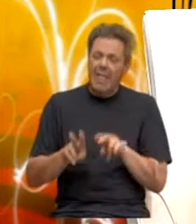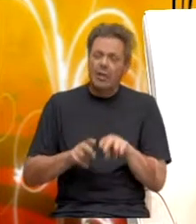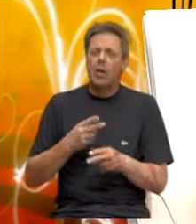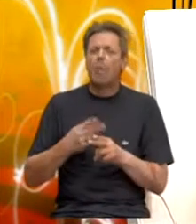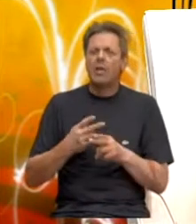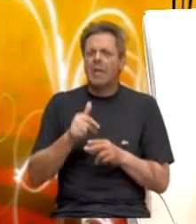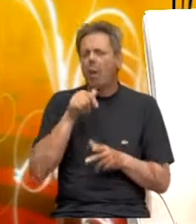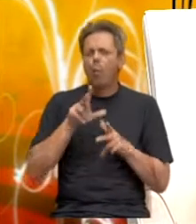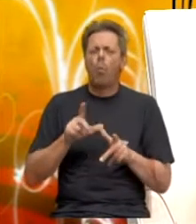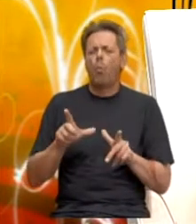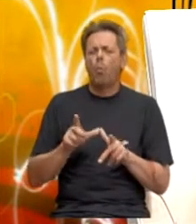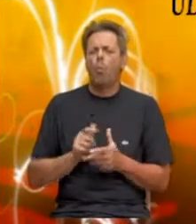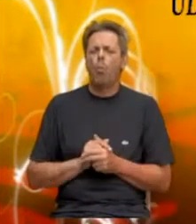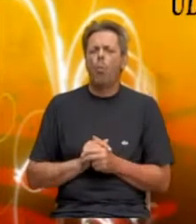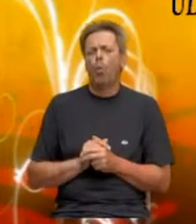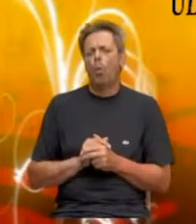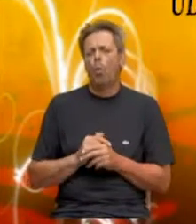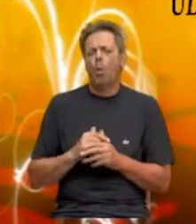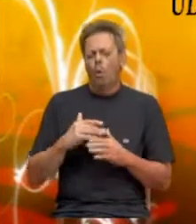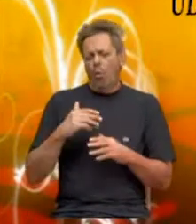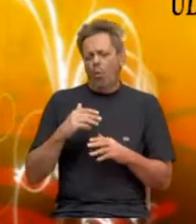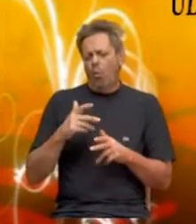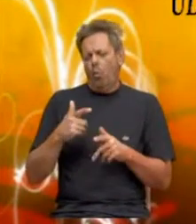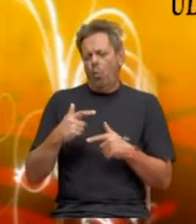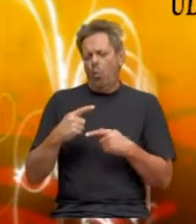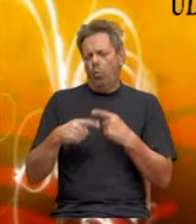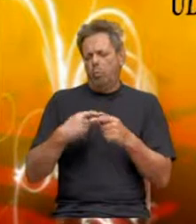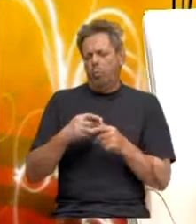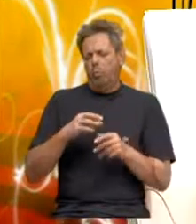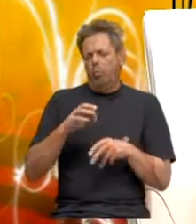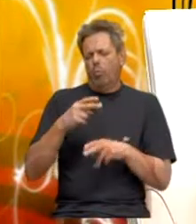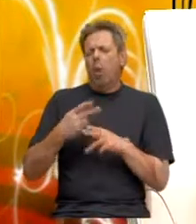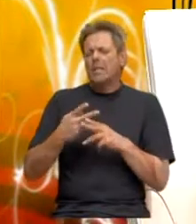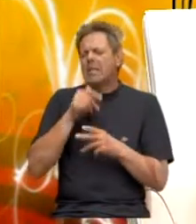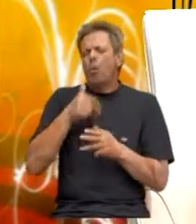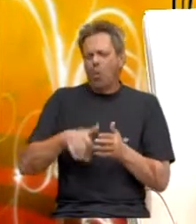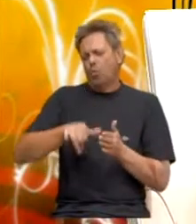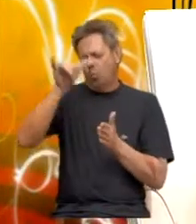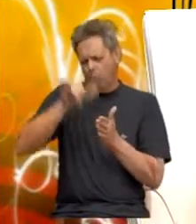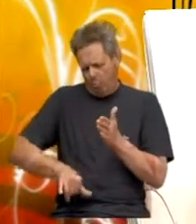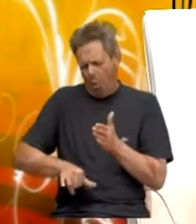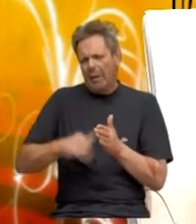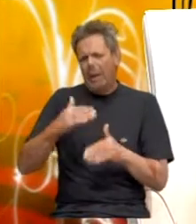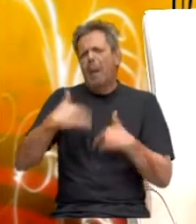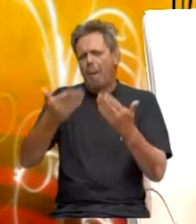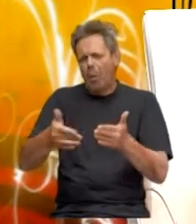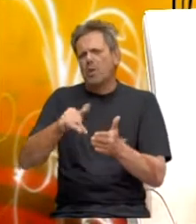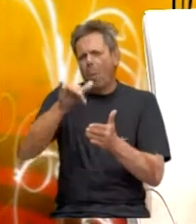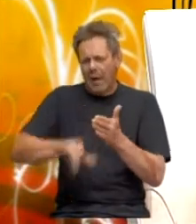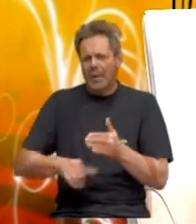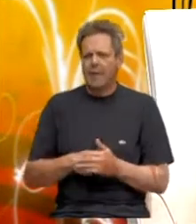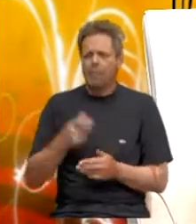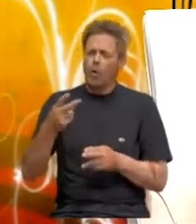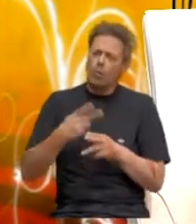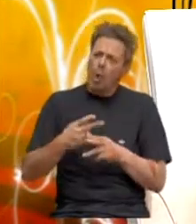u terminalnoj fazi, to znači poslije transplantacija ili kako to? Znači, bolesnici u terminalnoj fazi zatajenja srca, to su bolesnici